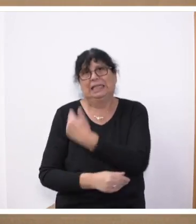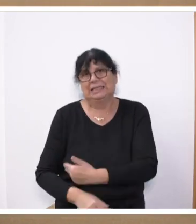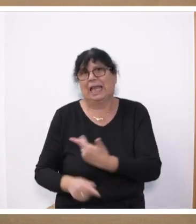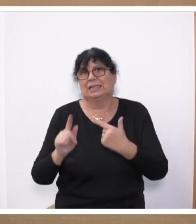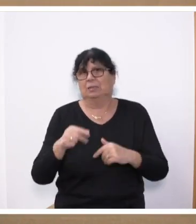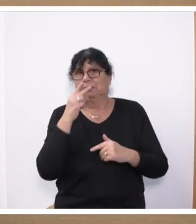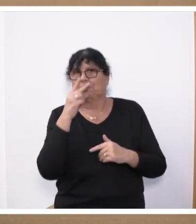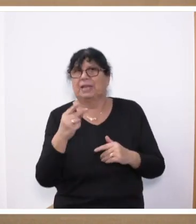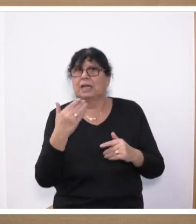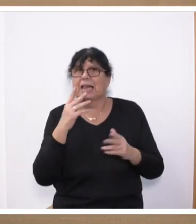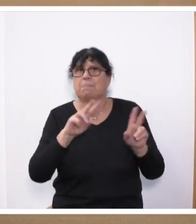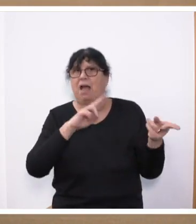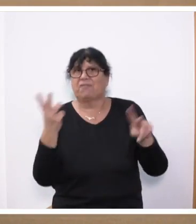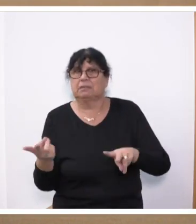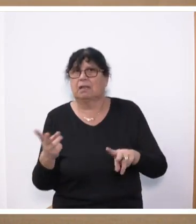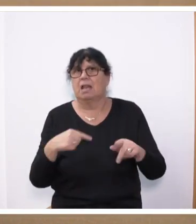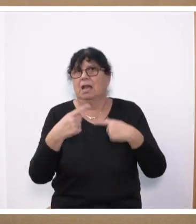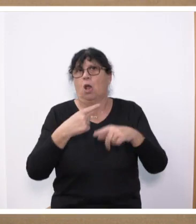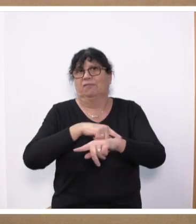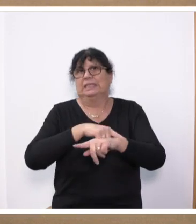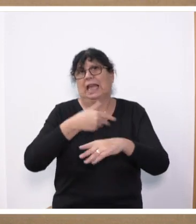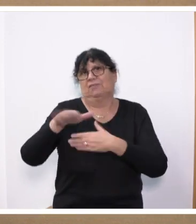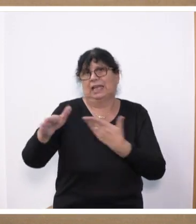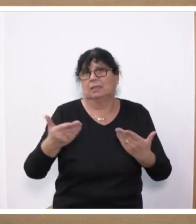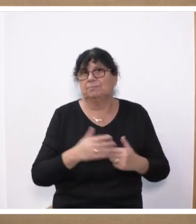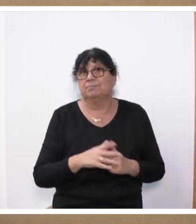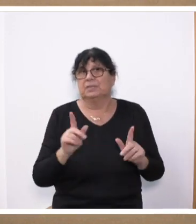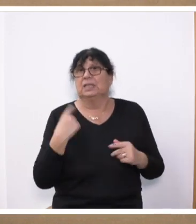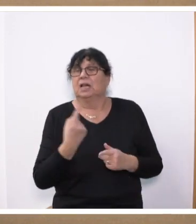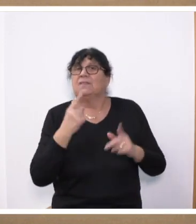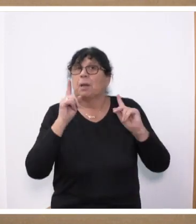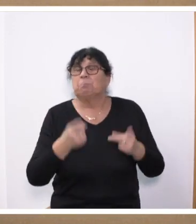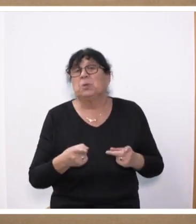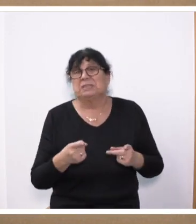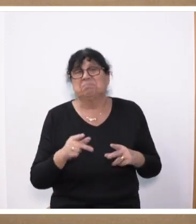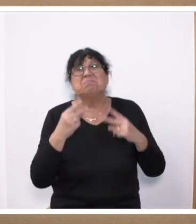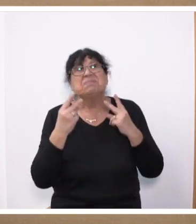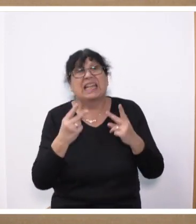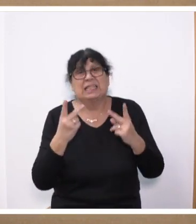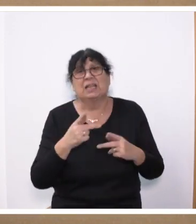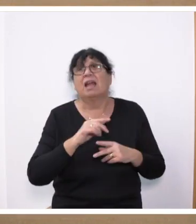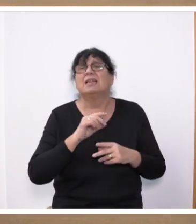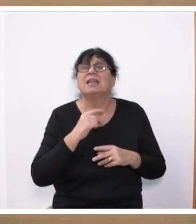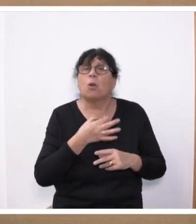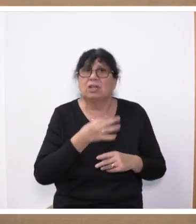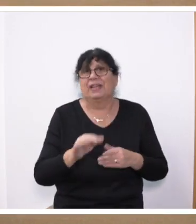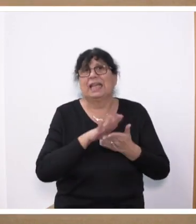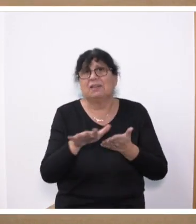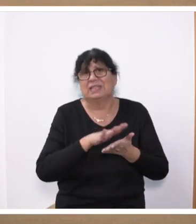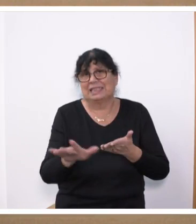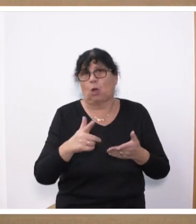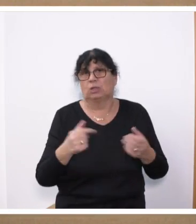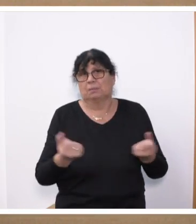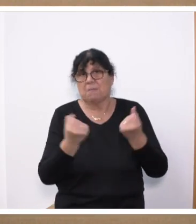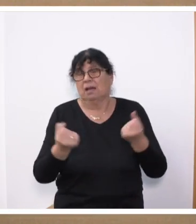Blick auf den Klimawandel nach wie vor die Zeit weg. Wir müssen dringend die notwendigen Investitionen auch tätigen und die Kurve